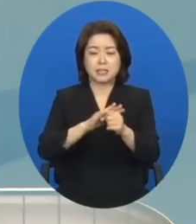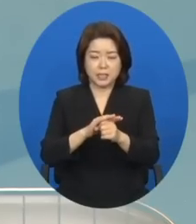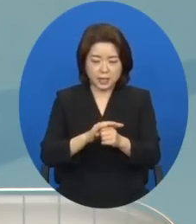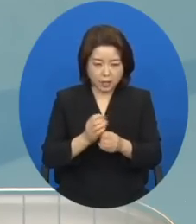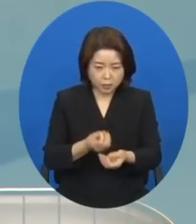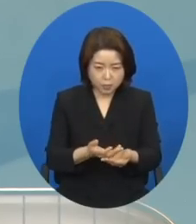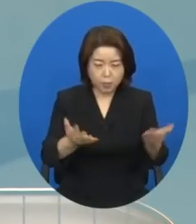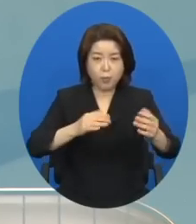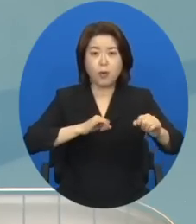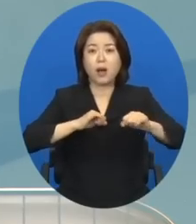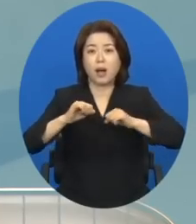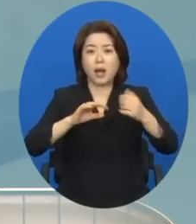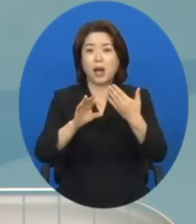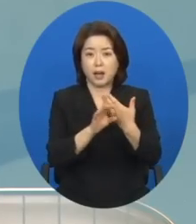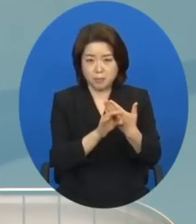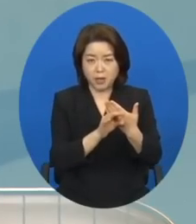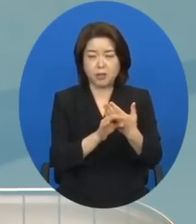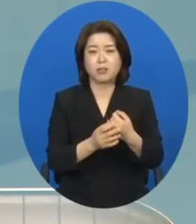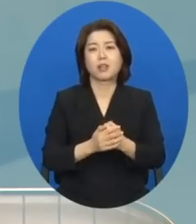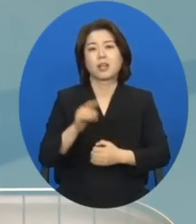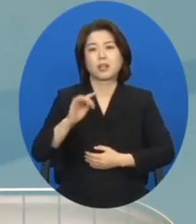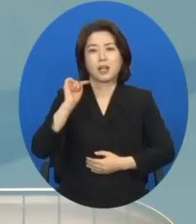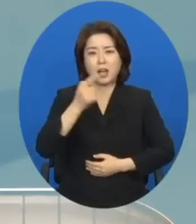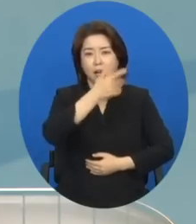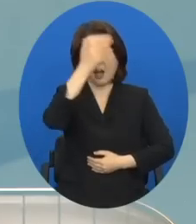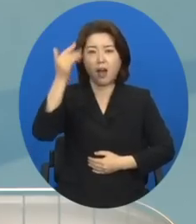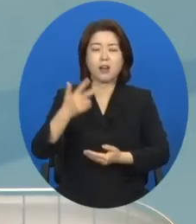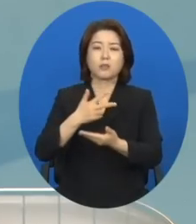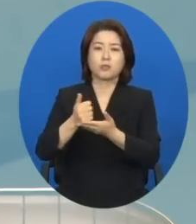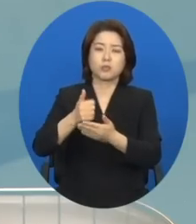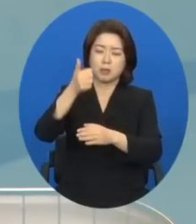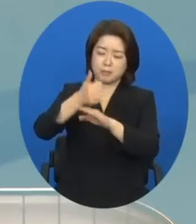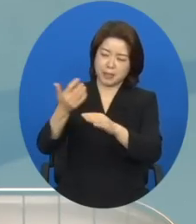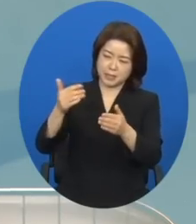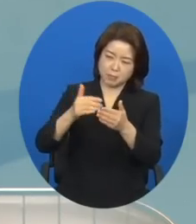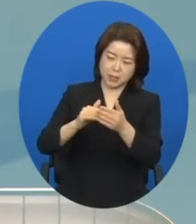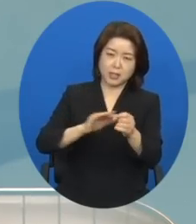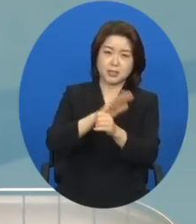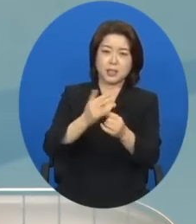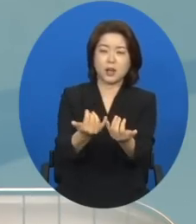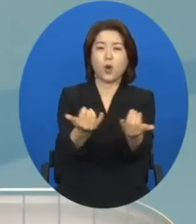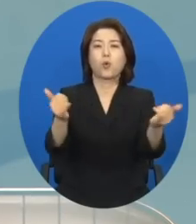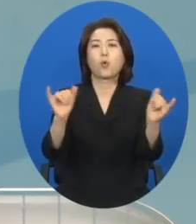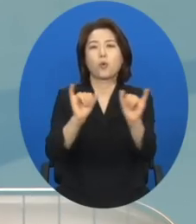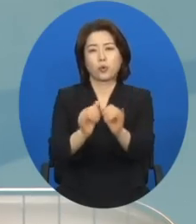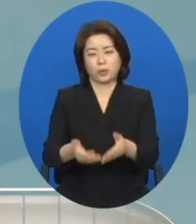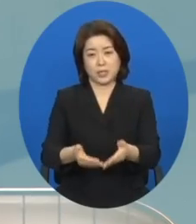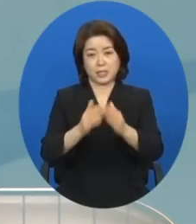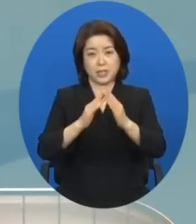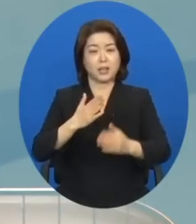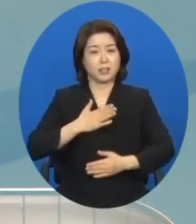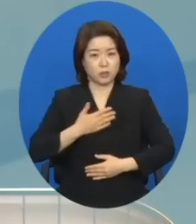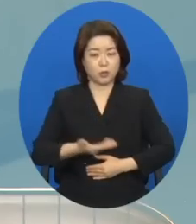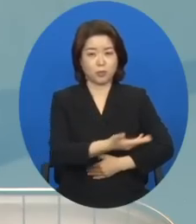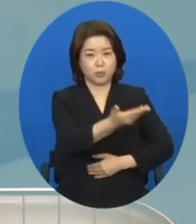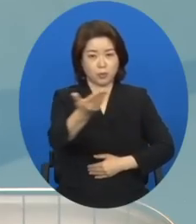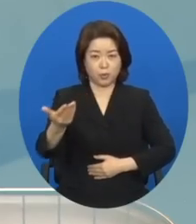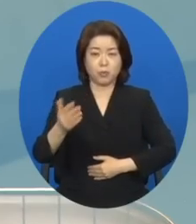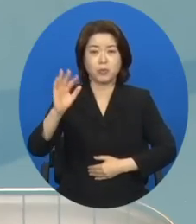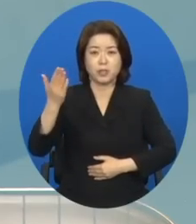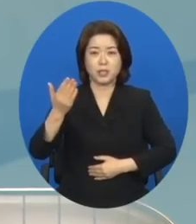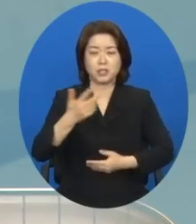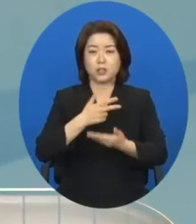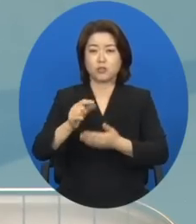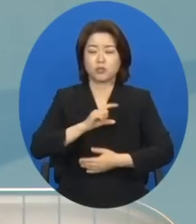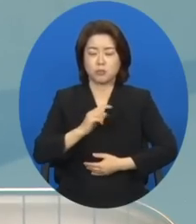해내며 살아내며 그렇게 아름다운 주님의 끝까지 사랑하는 공동체를 세워나가는 저와 여러분이 되시기를